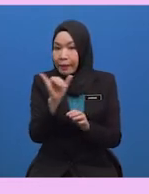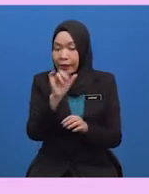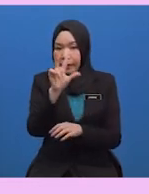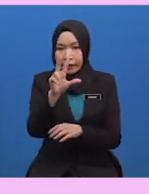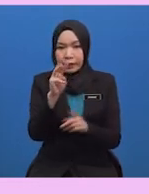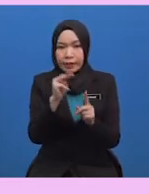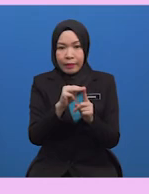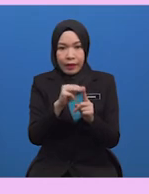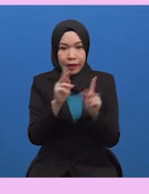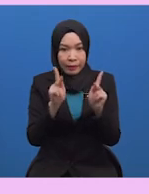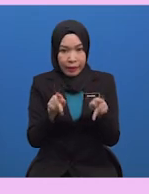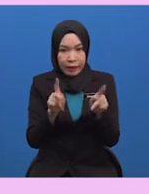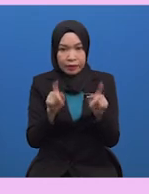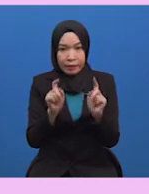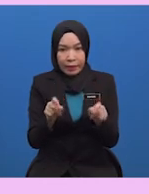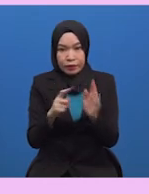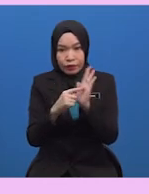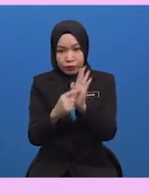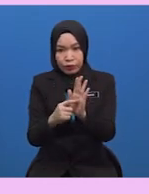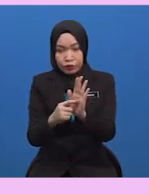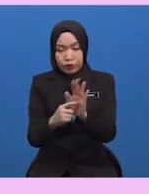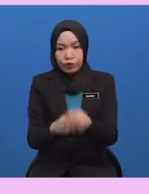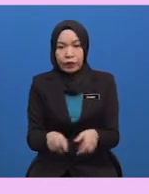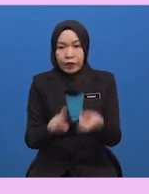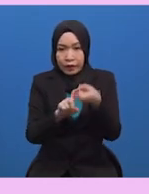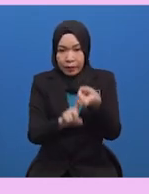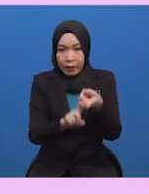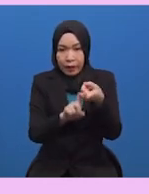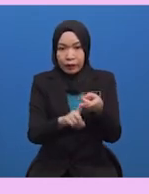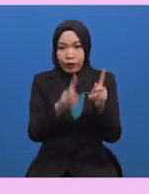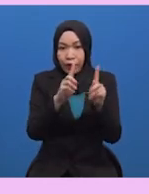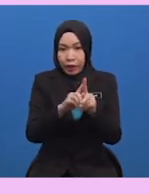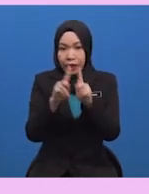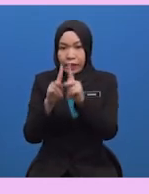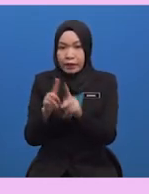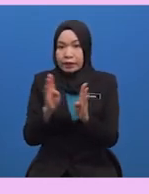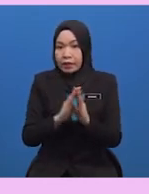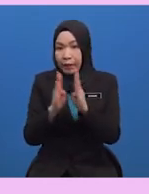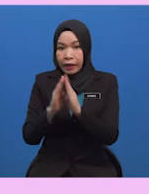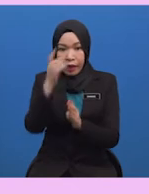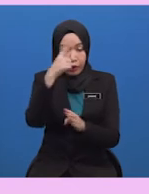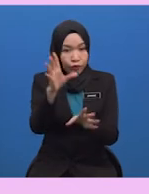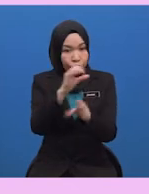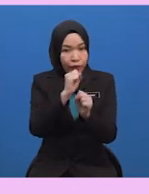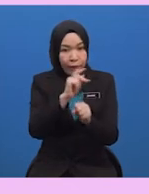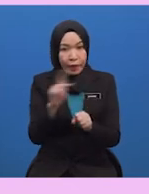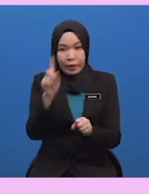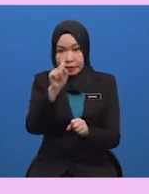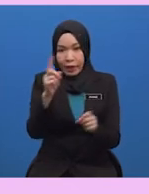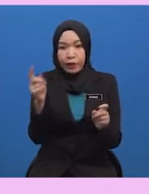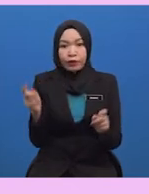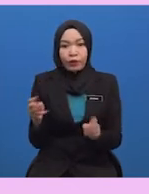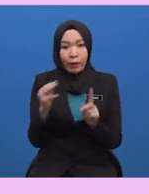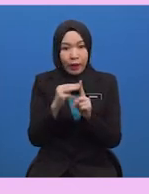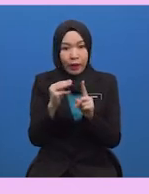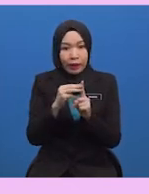markah. Pelajar perlu menunjukkan saling kebergantungan antara desa bandar bagi mendapat 1 markah